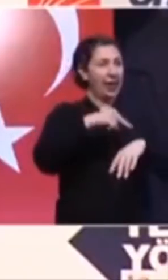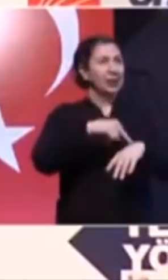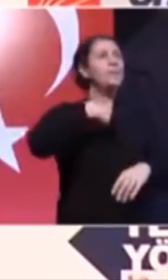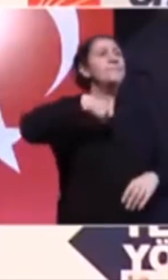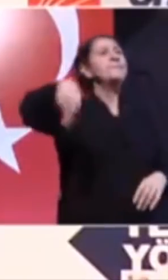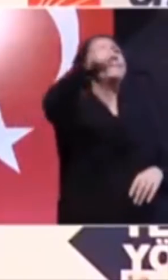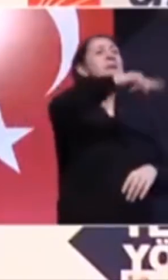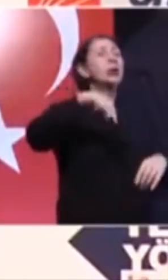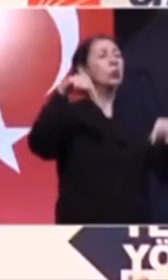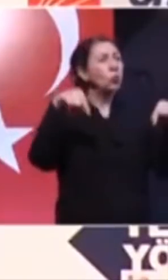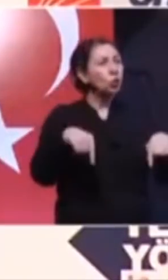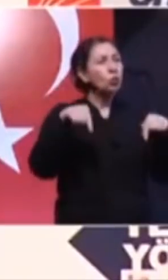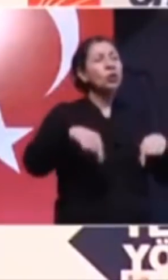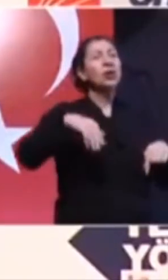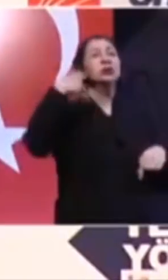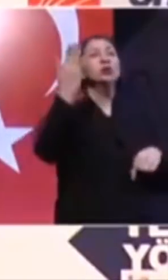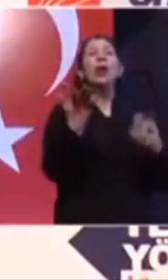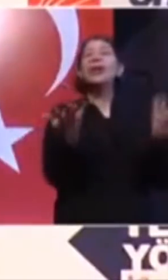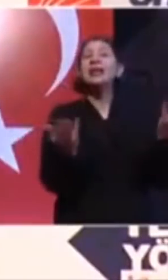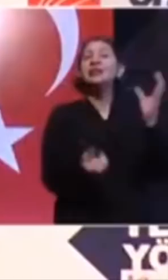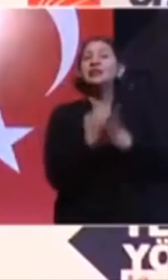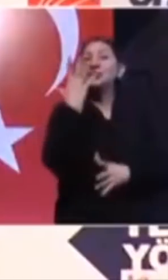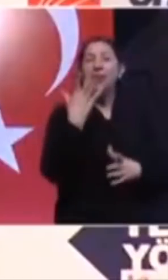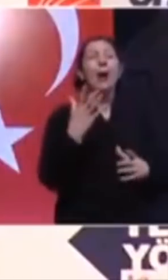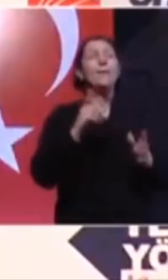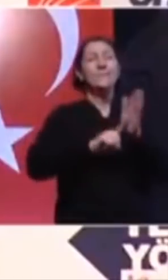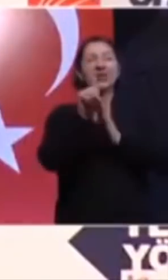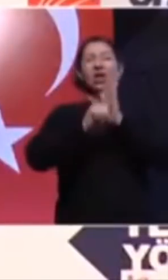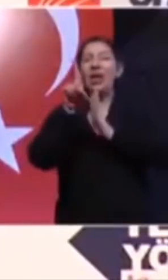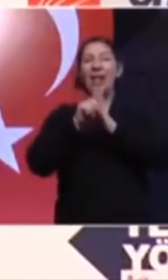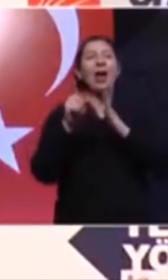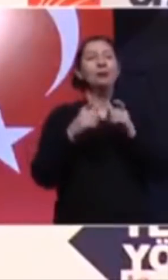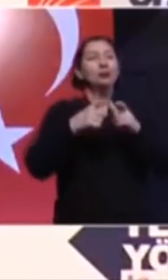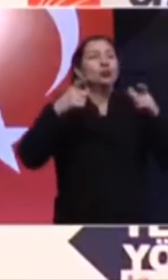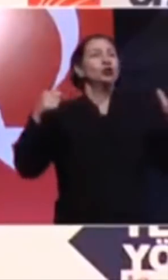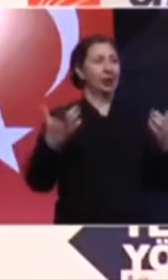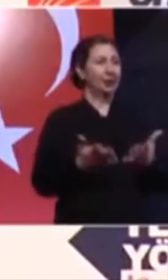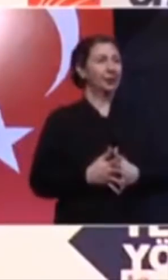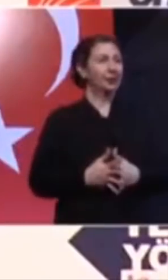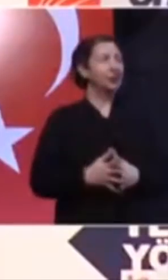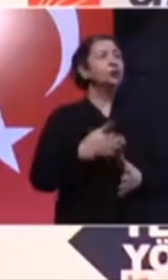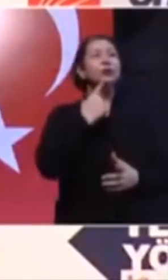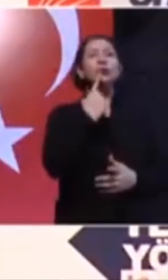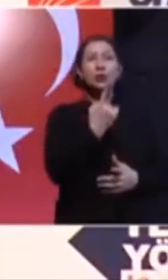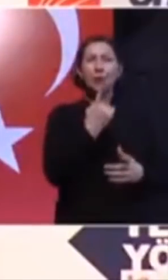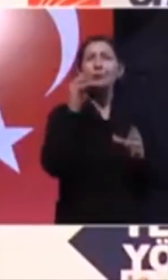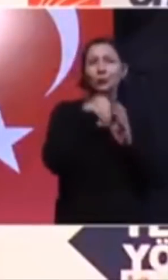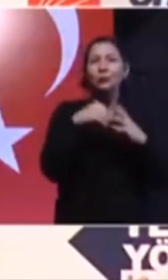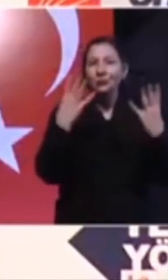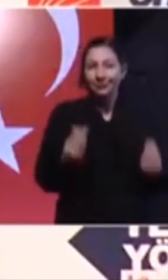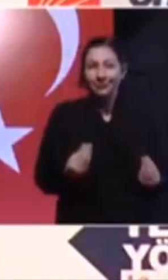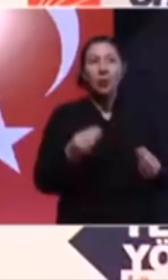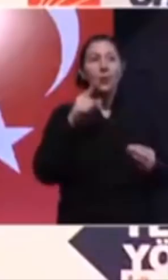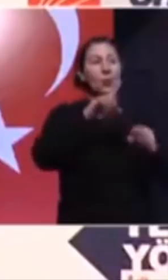bizlerin bugün ve bugünden sonra ortaya koyacağı başarıyla olgunlaşacaktır. Sözlerime son verirken